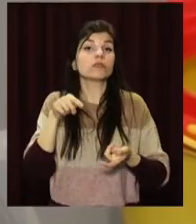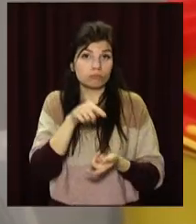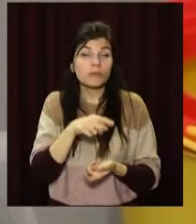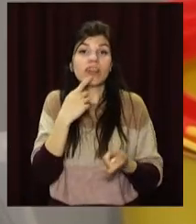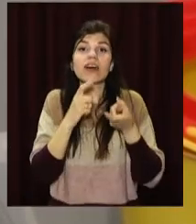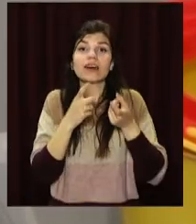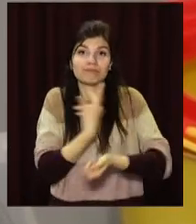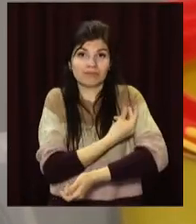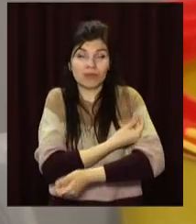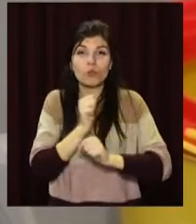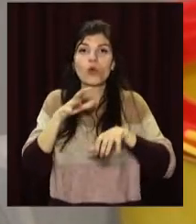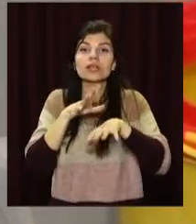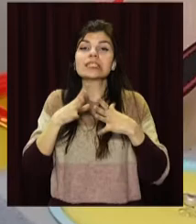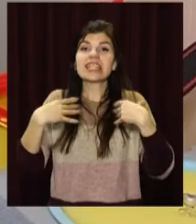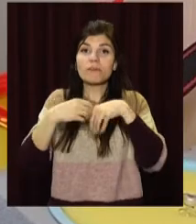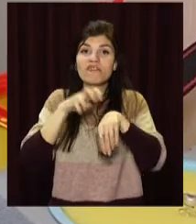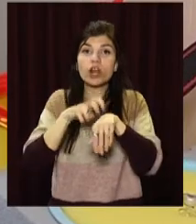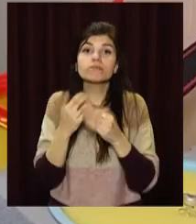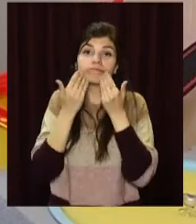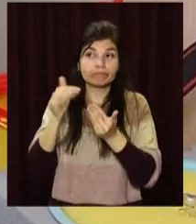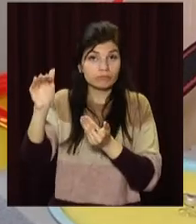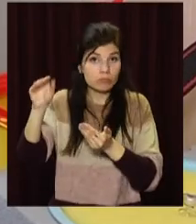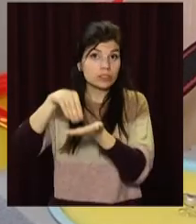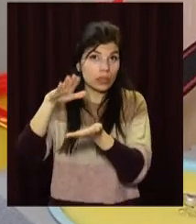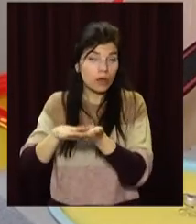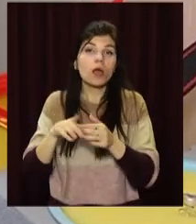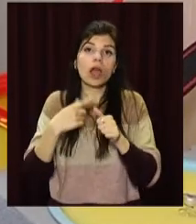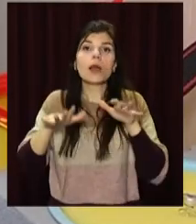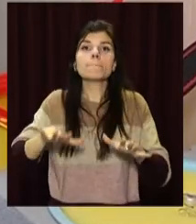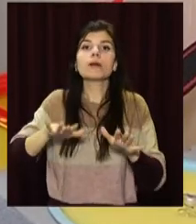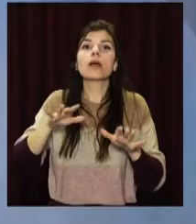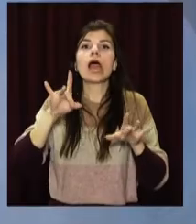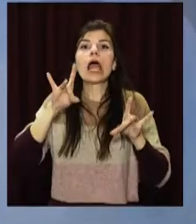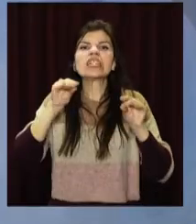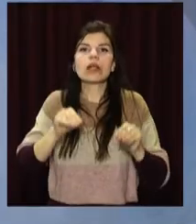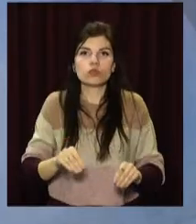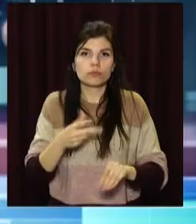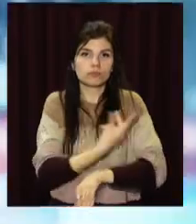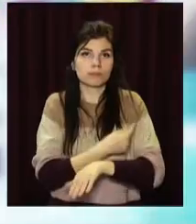можна записатися в сімейного лікаря або в реєстратурі найближчого пункту щеплення.